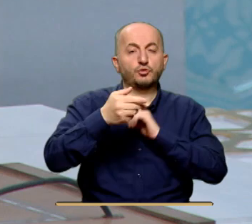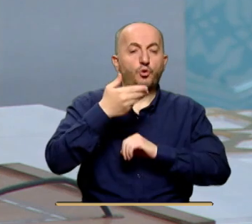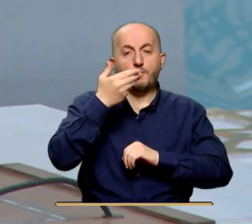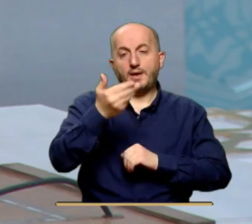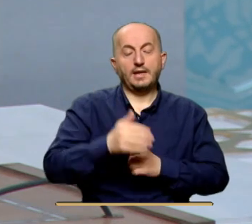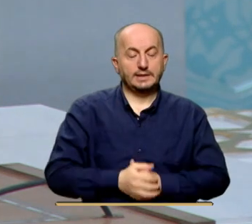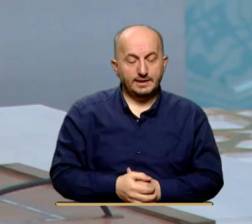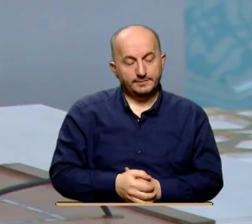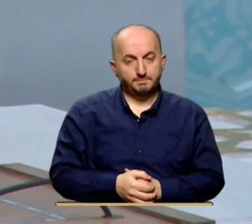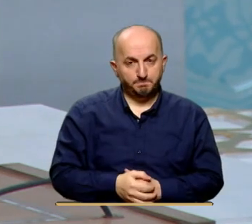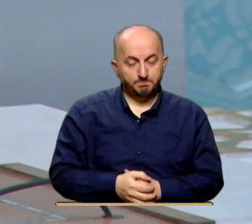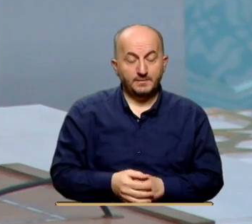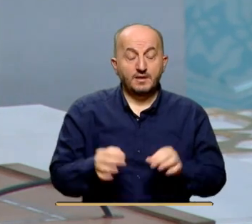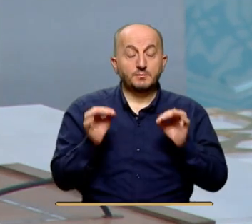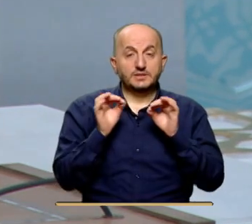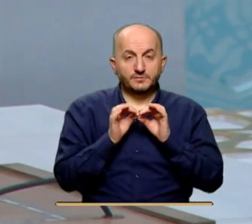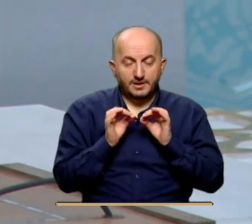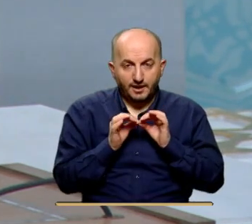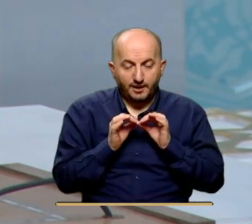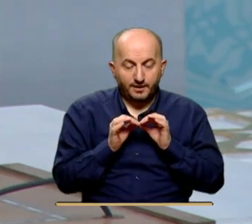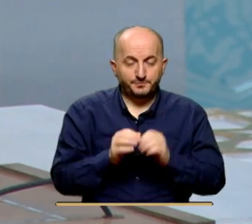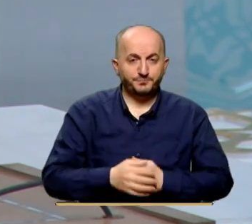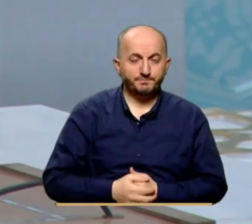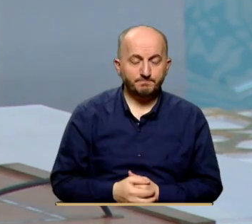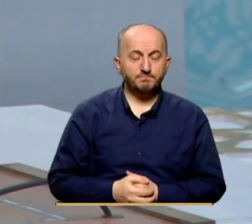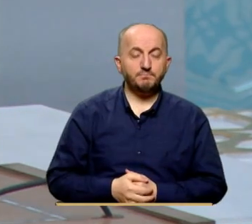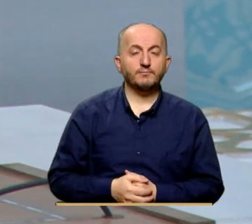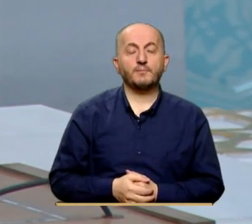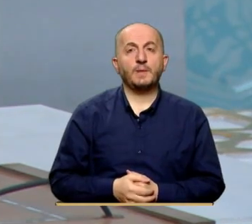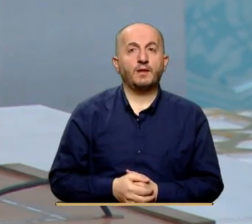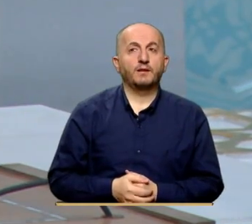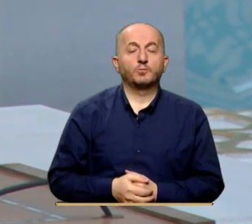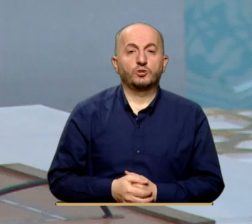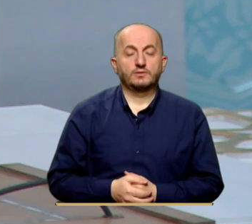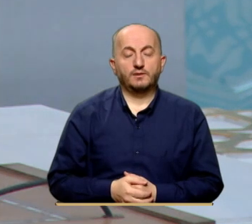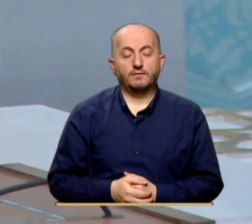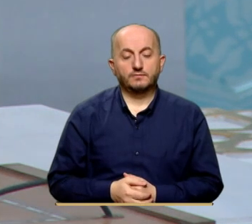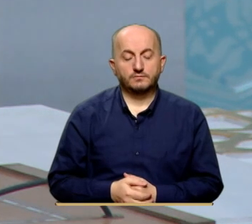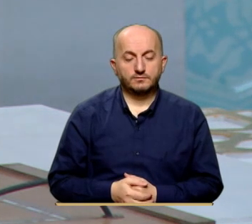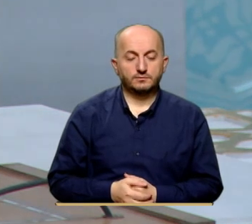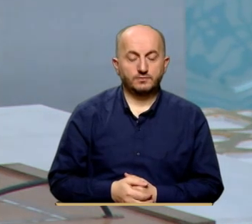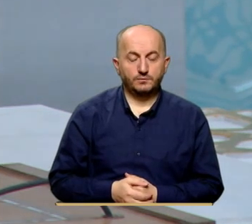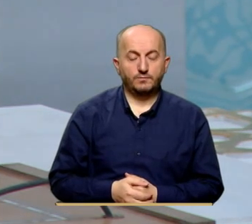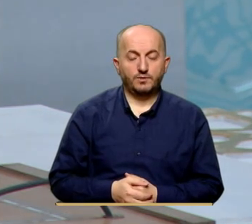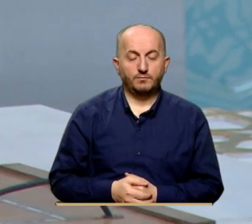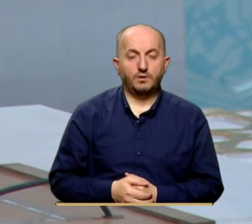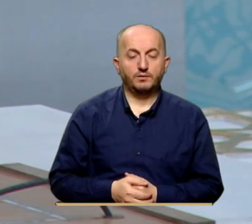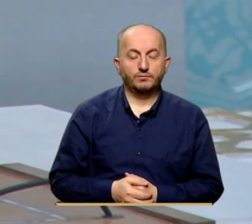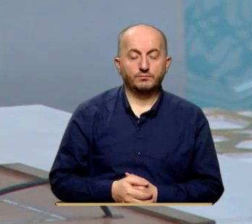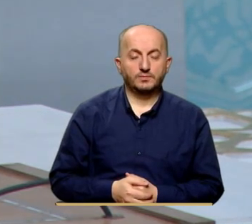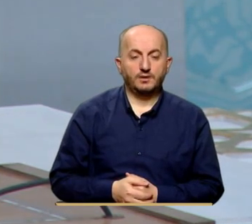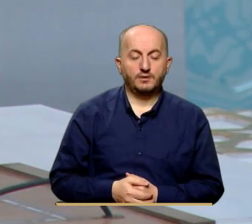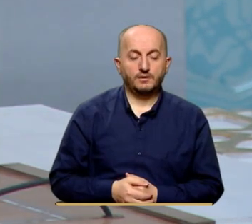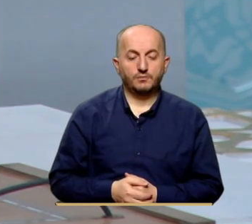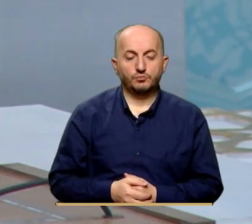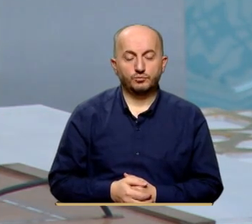eder. Bismillah. İnna Allaha ishtara minel mu'minina enfusahum ve emvalahum